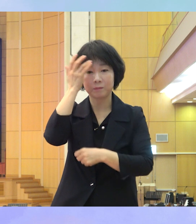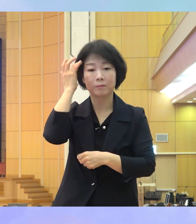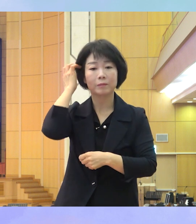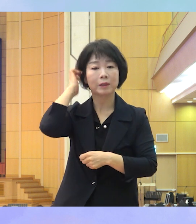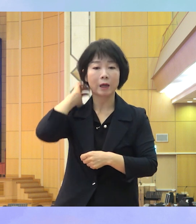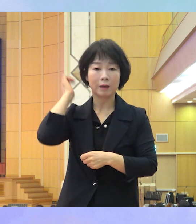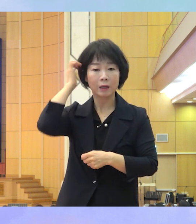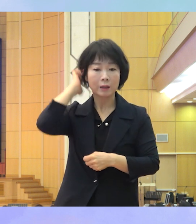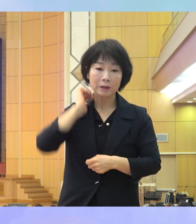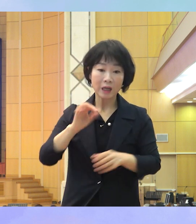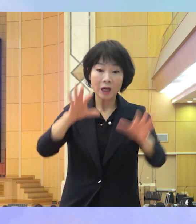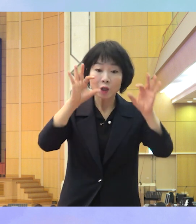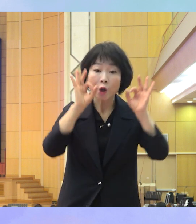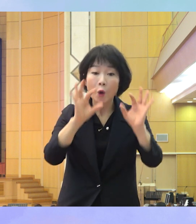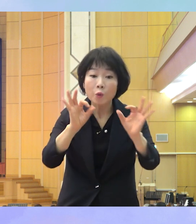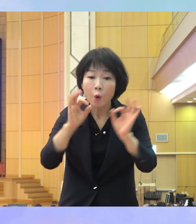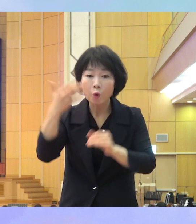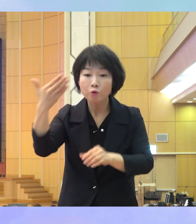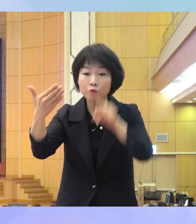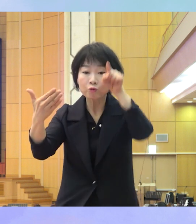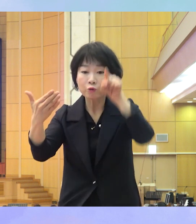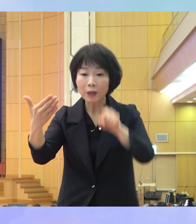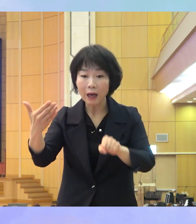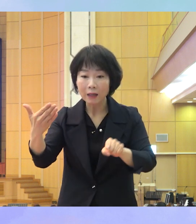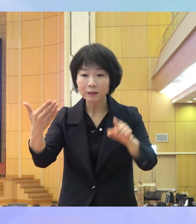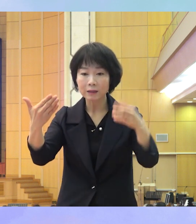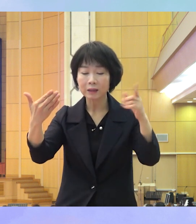전도서 9장 11절